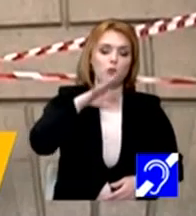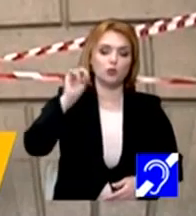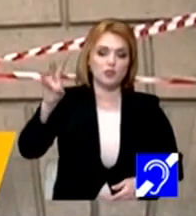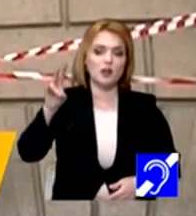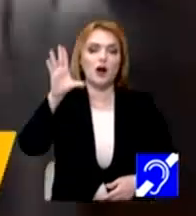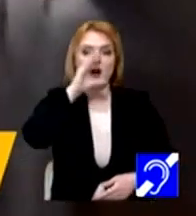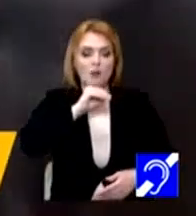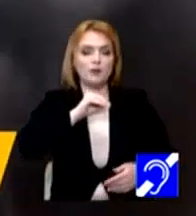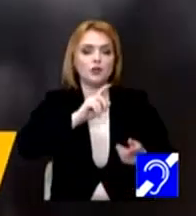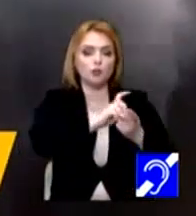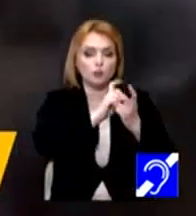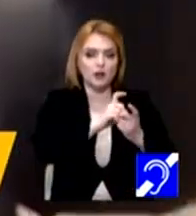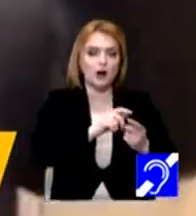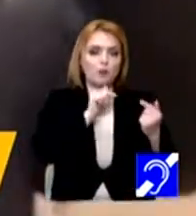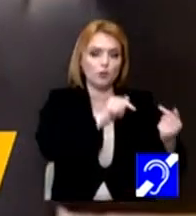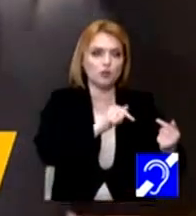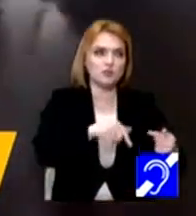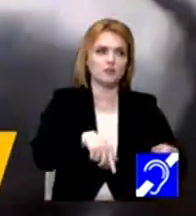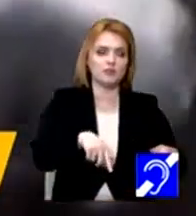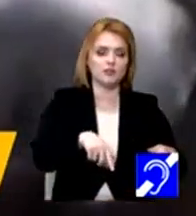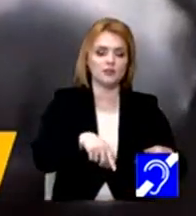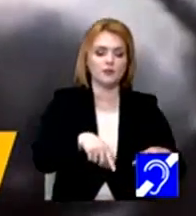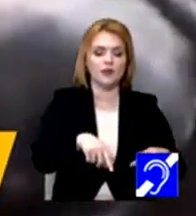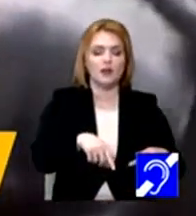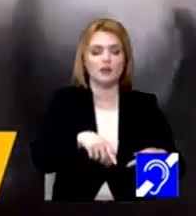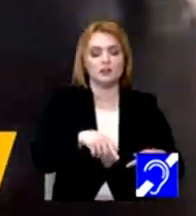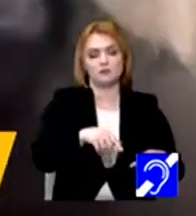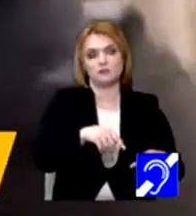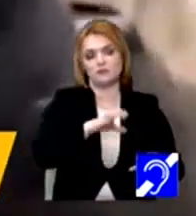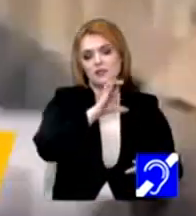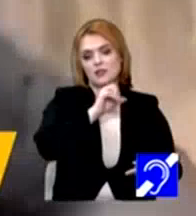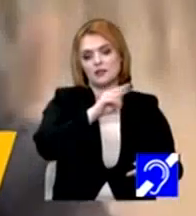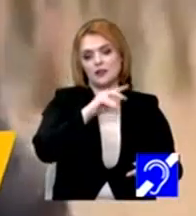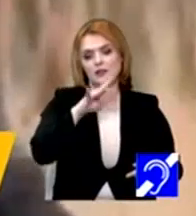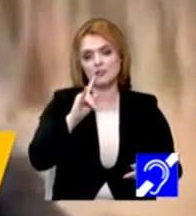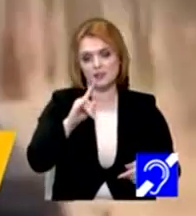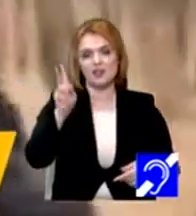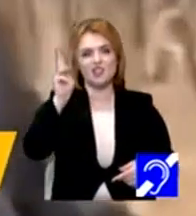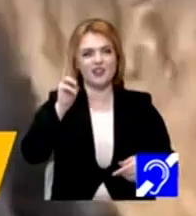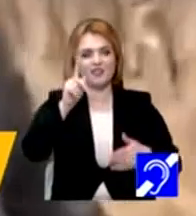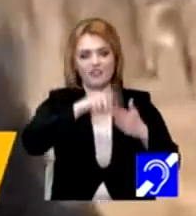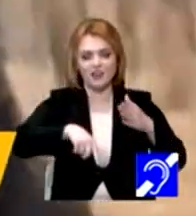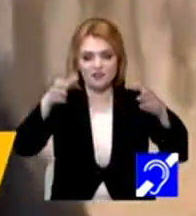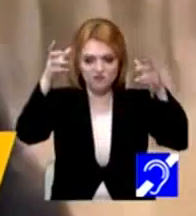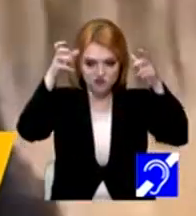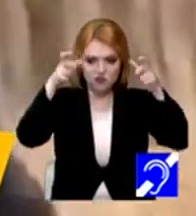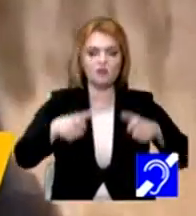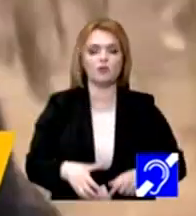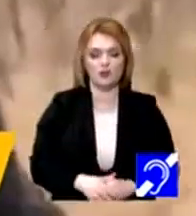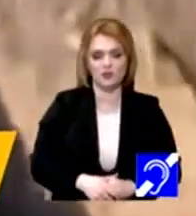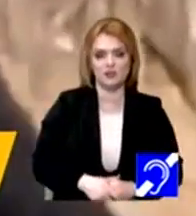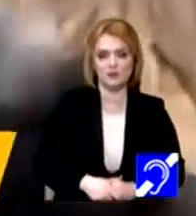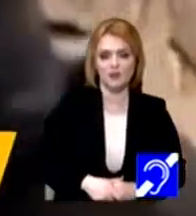satanist. Procuratura Generală s-a autosesizat și a menționat că declarațiile lui Roșca vor fi examinate în cadrul unui proces